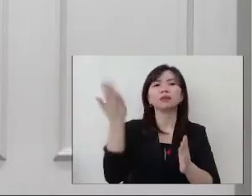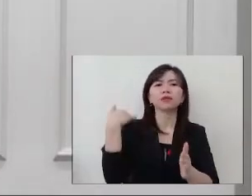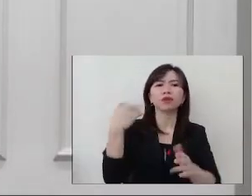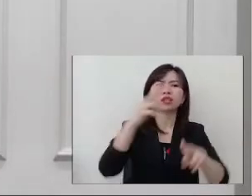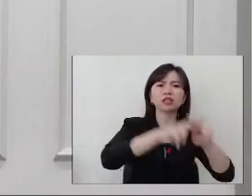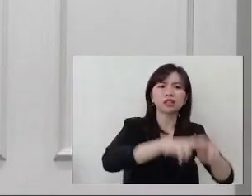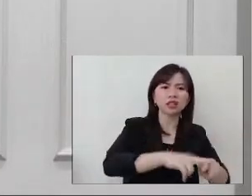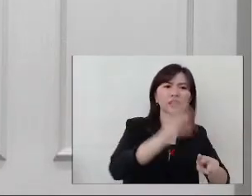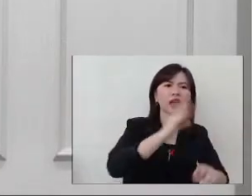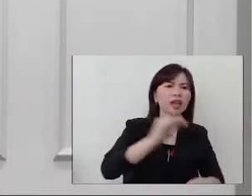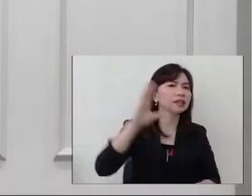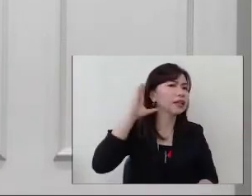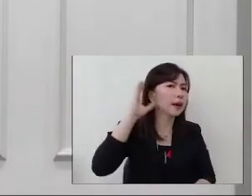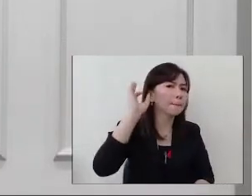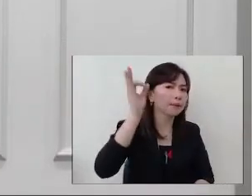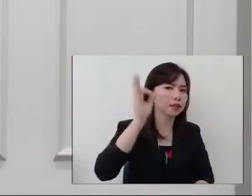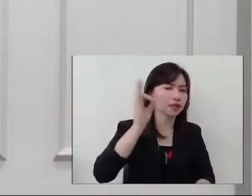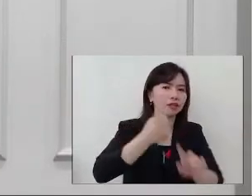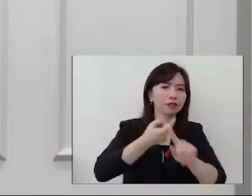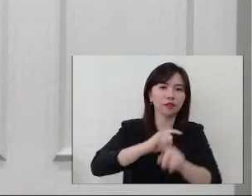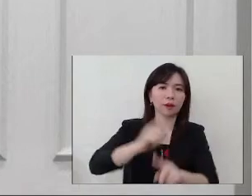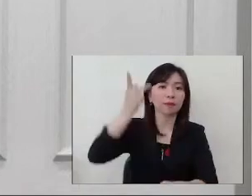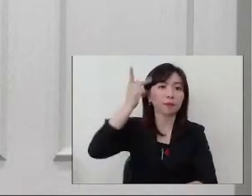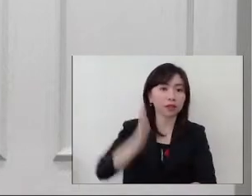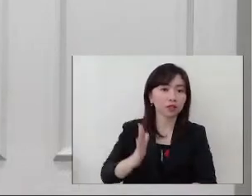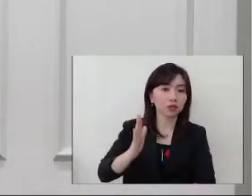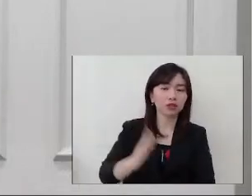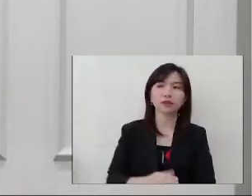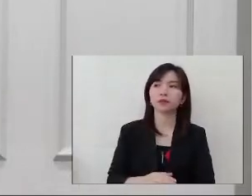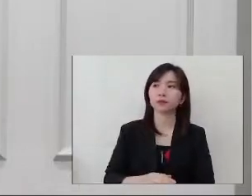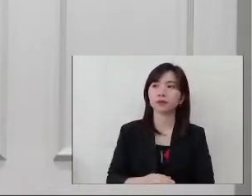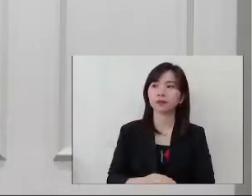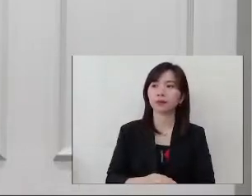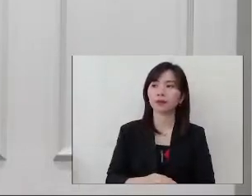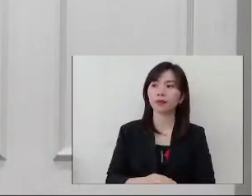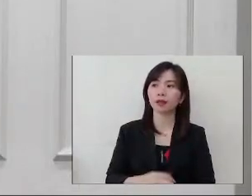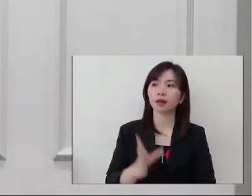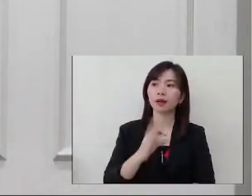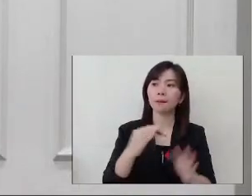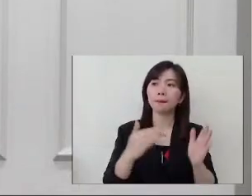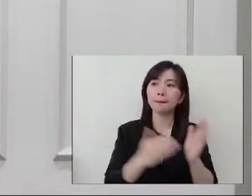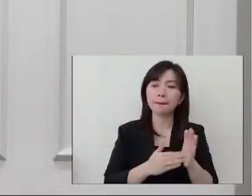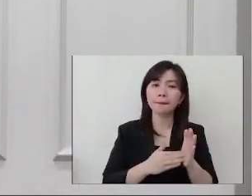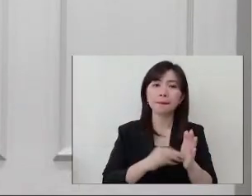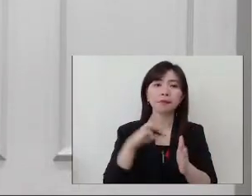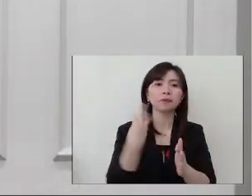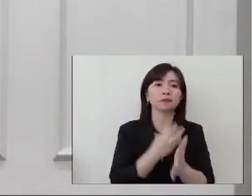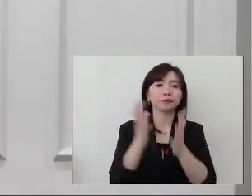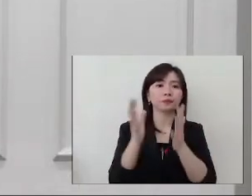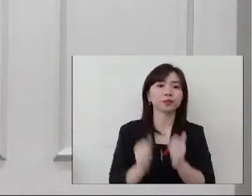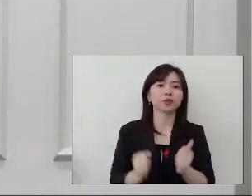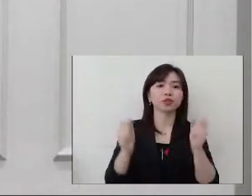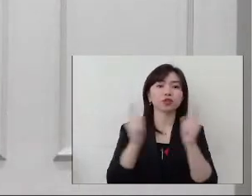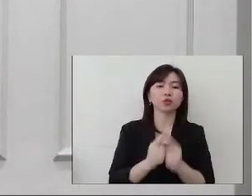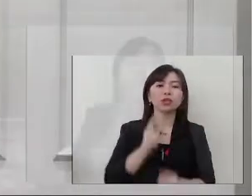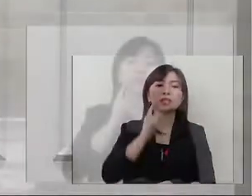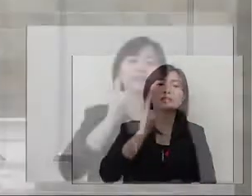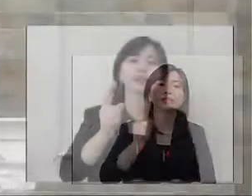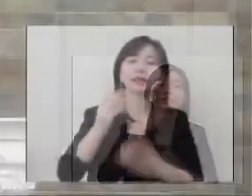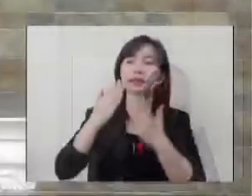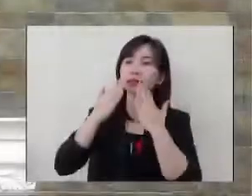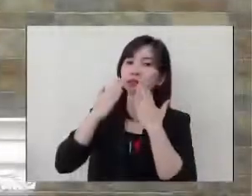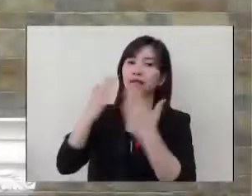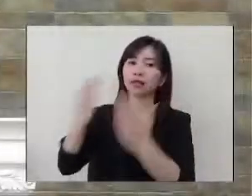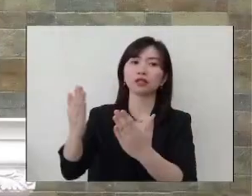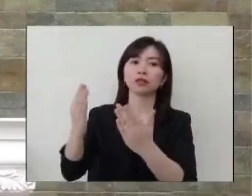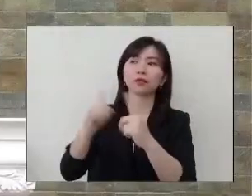this preaching ng mga pastors na nakikita nyo po dito po sa inyong harapan. And I just want to grab this opportunity, sirs, to thank you for